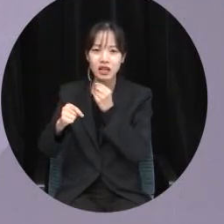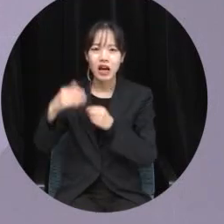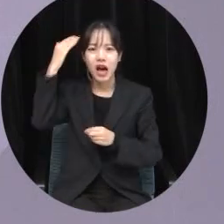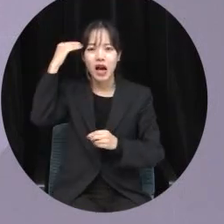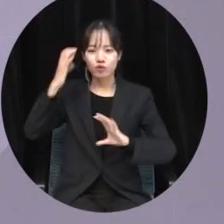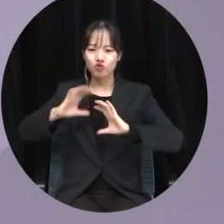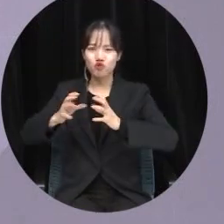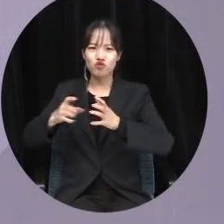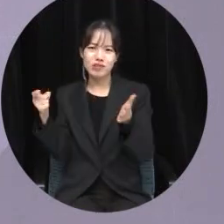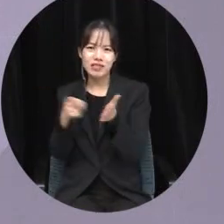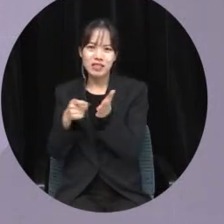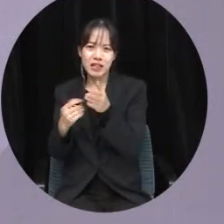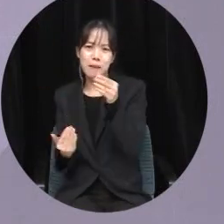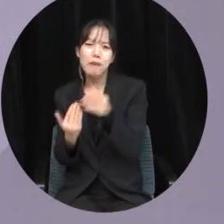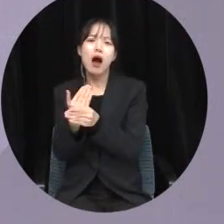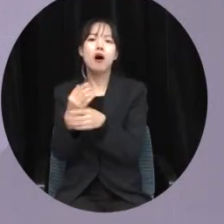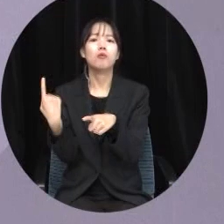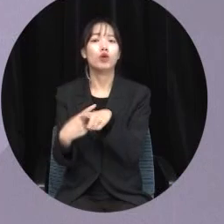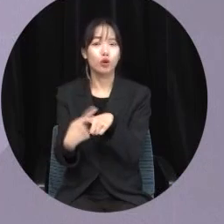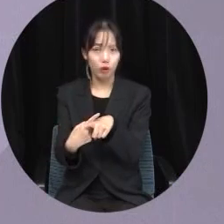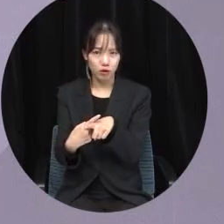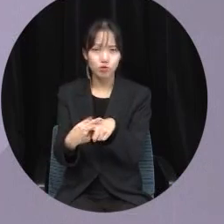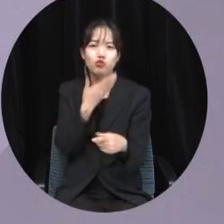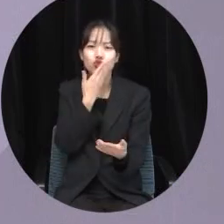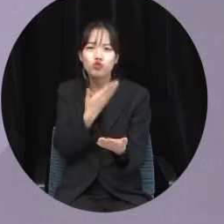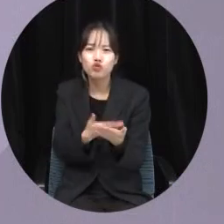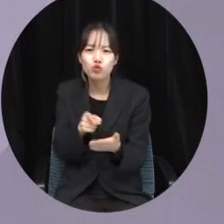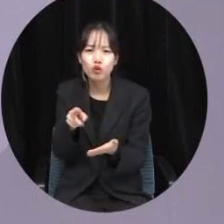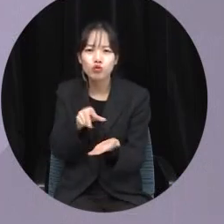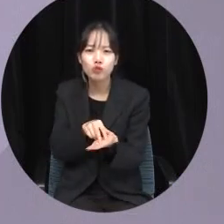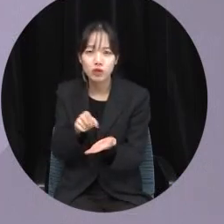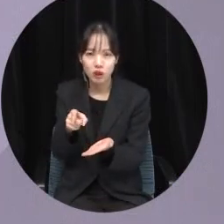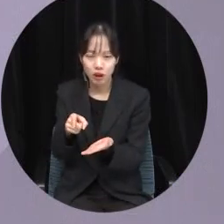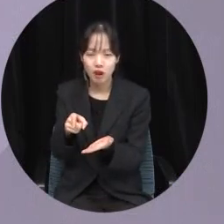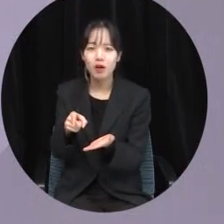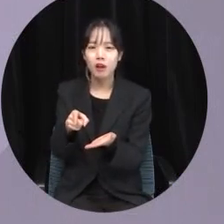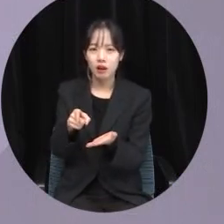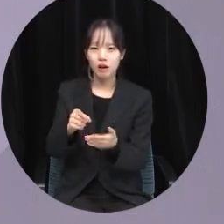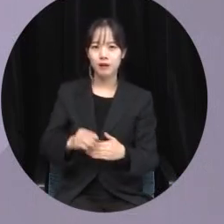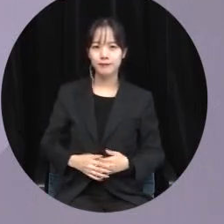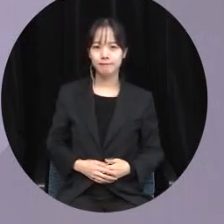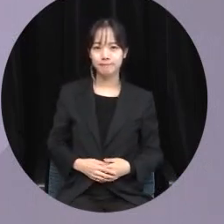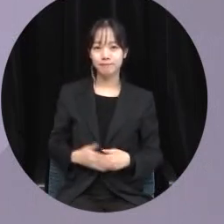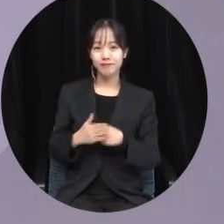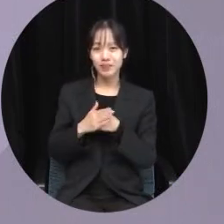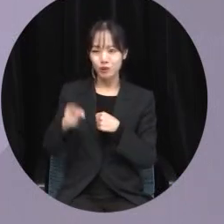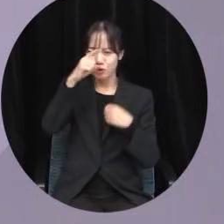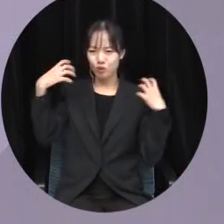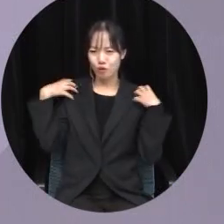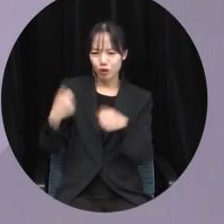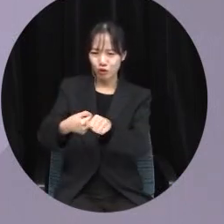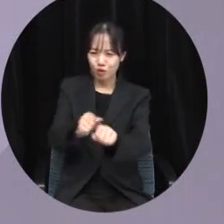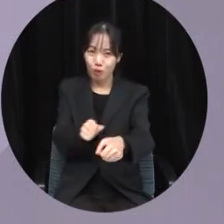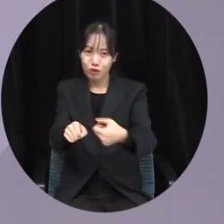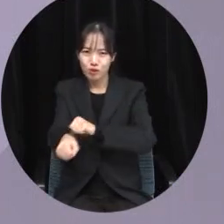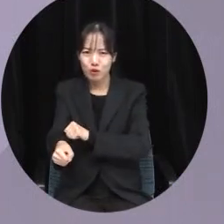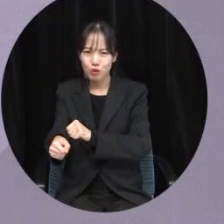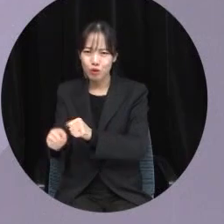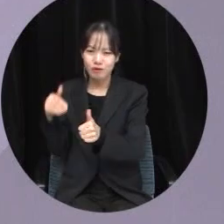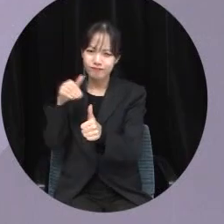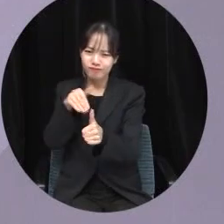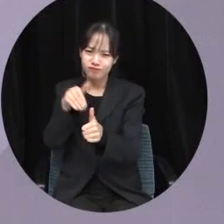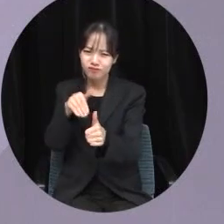이것을 아예 그 정부가 이런 적극적인 정책 행사를 하는 것을